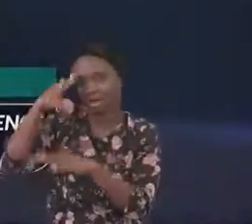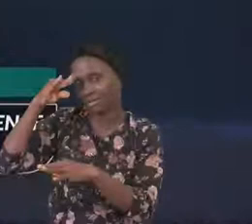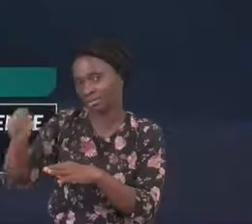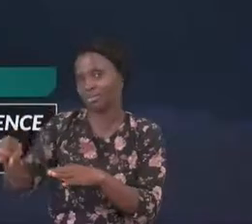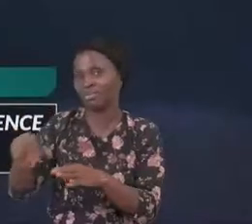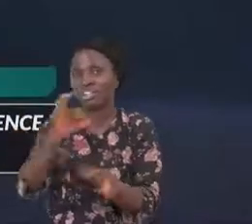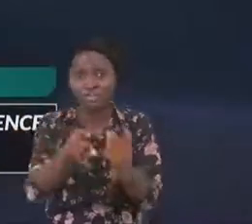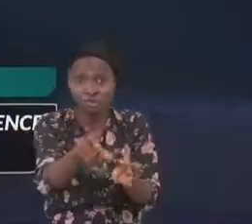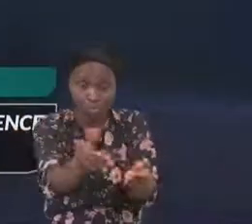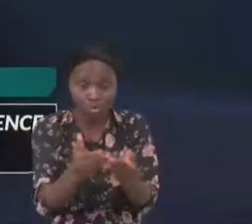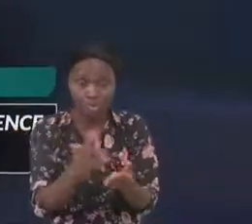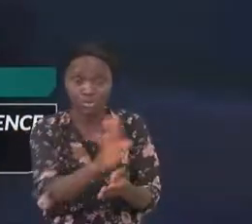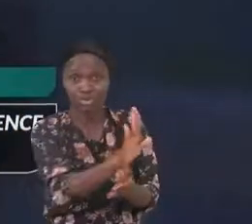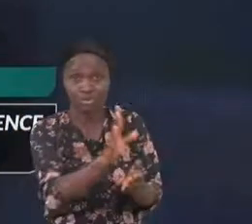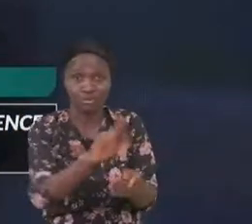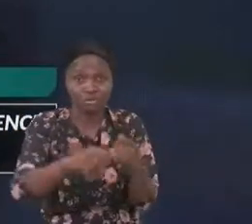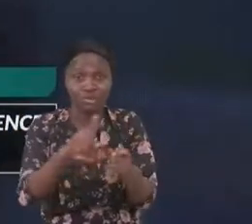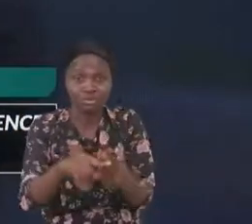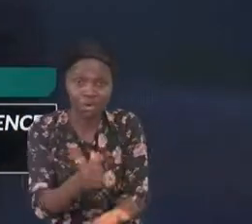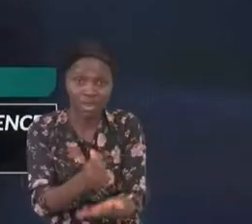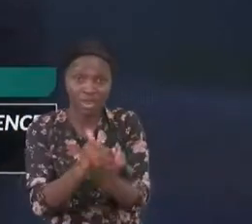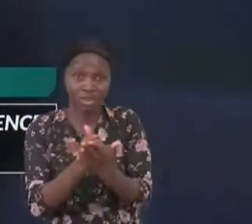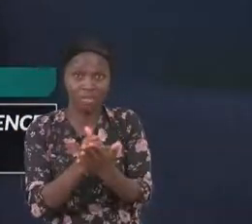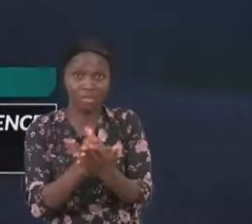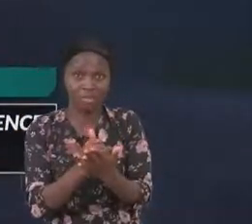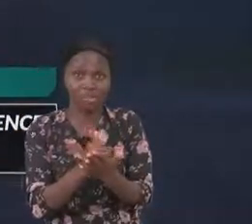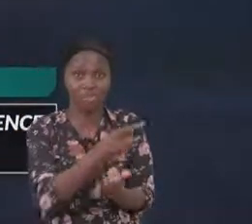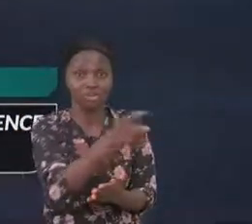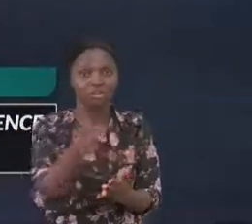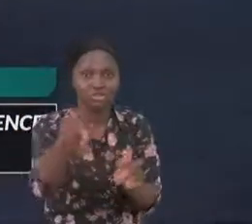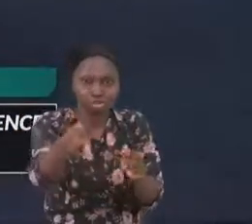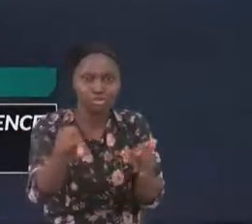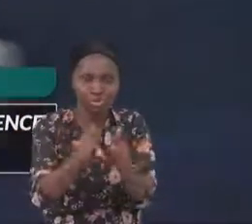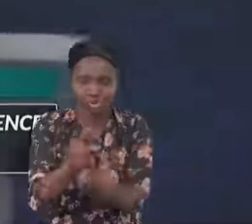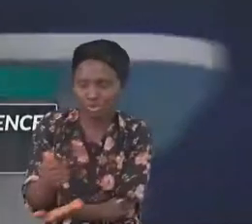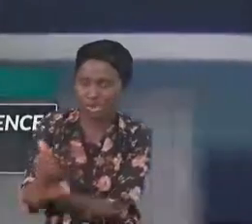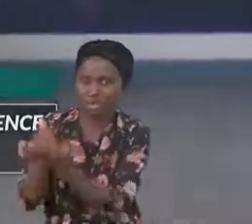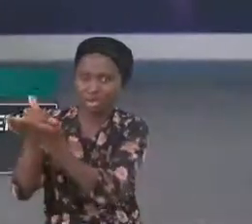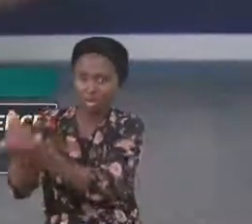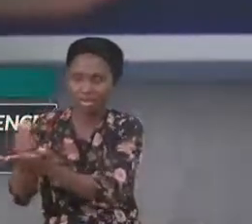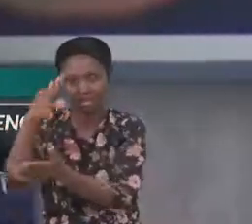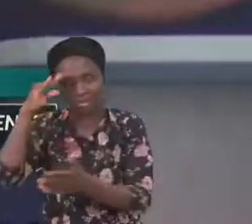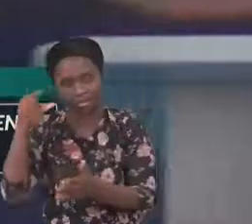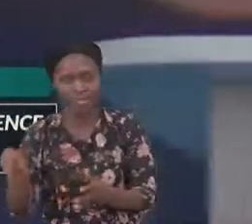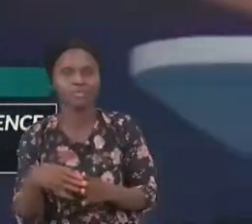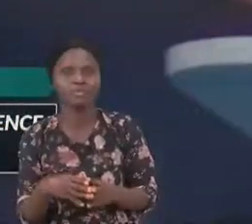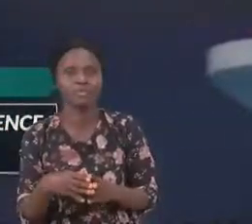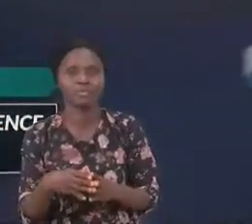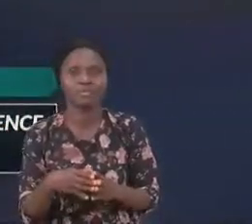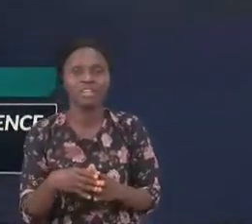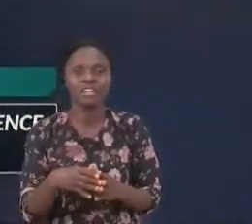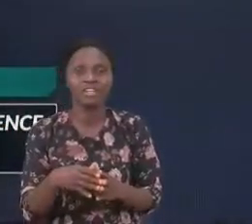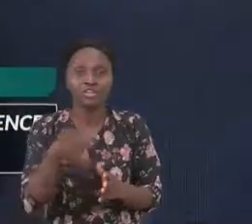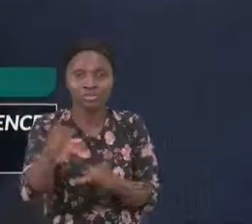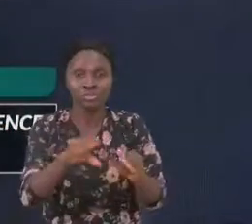Si tu veux la joie et le bonheur et la satisfaction de sa part, toi donne ça d'abord. Parce que c'est